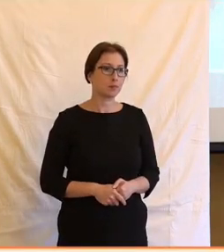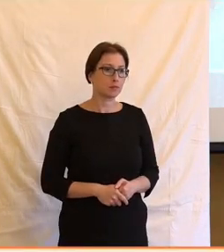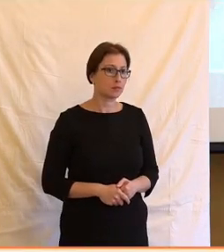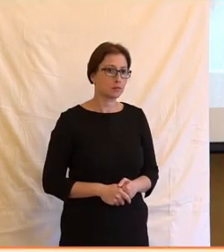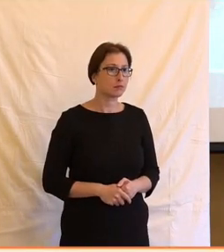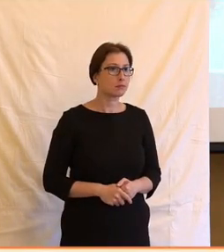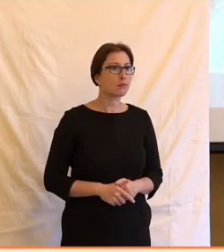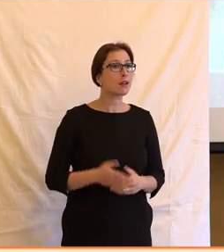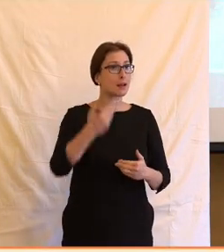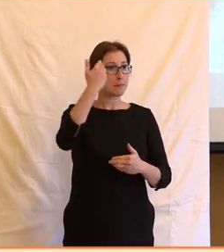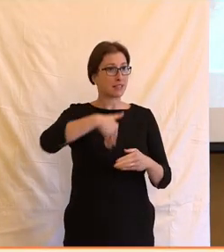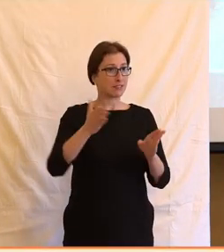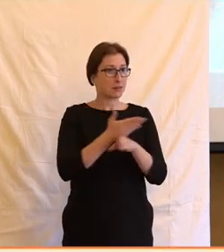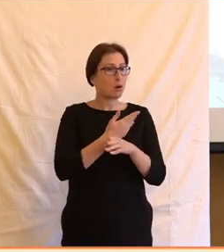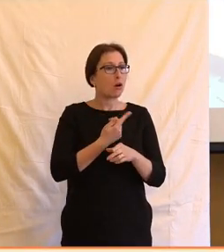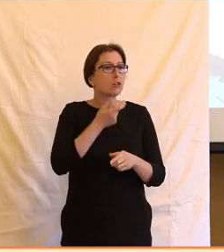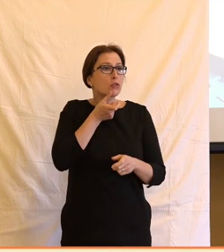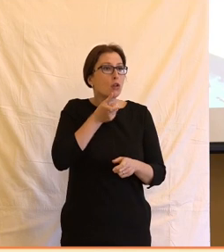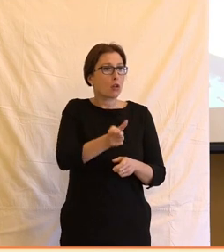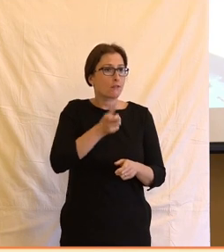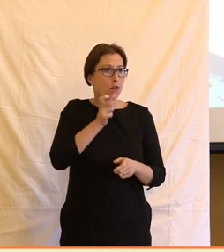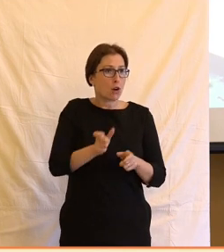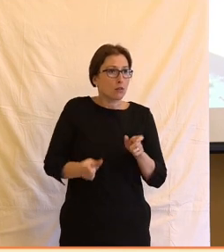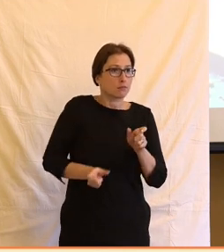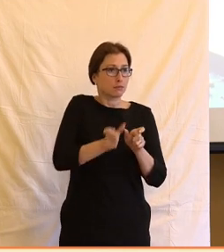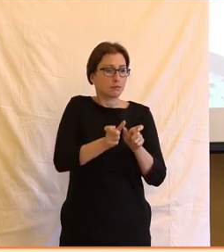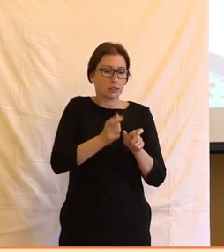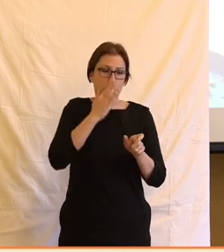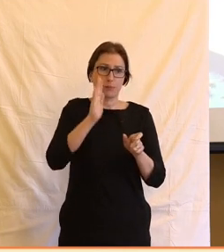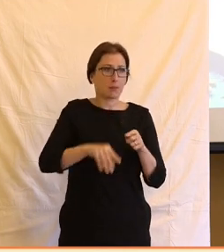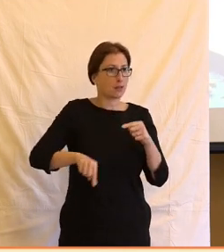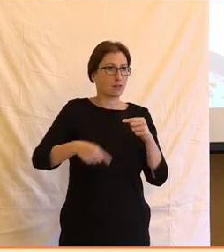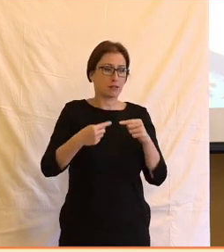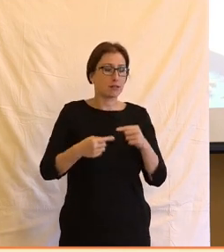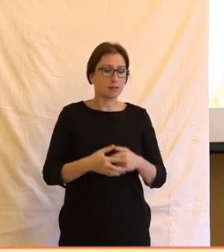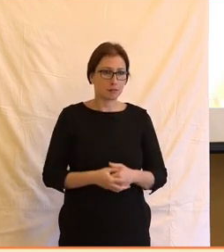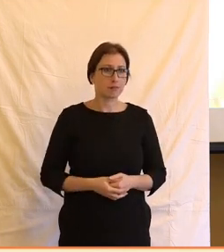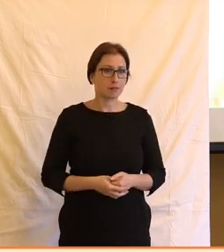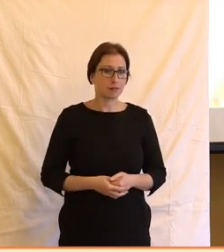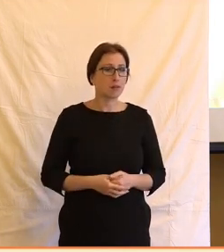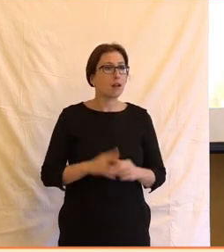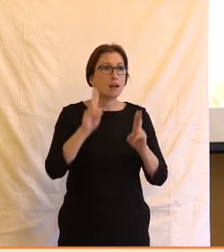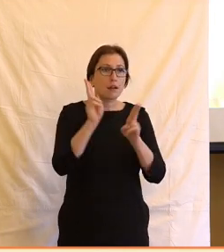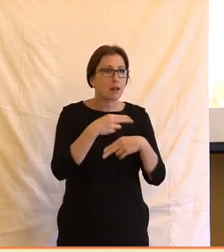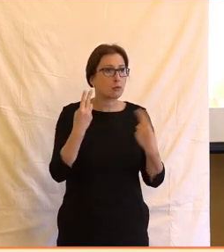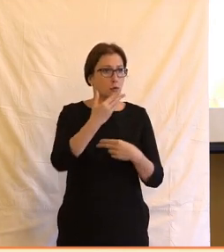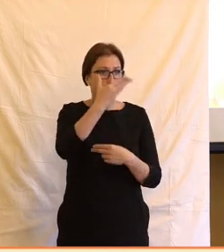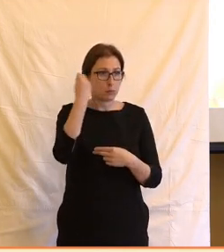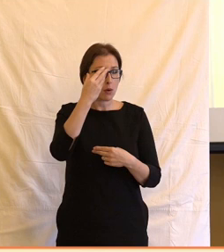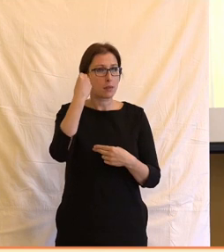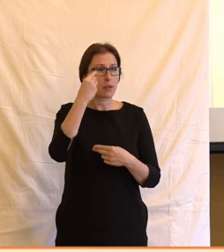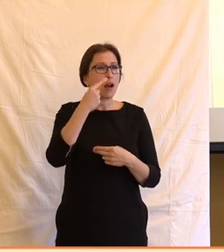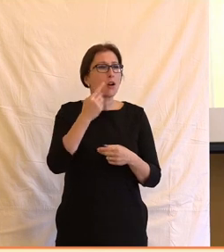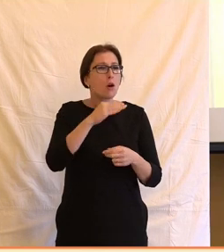Po mrtvici jsem špatně hledal slova. Kdo vchází do tvých snů, má lásko. Nemohl jsem si vzpomenout na